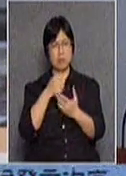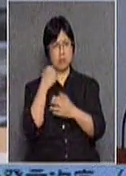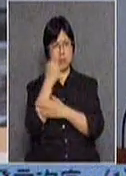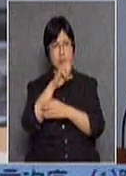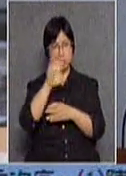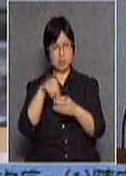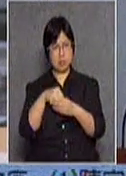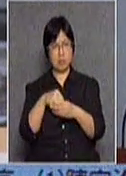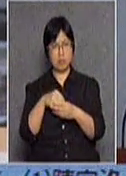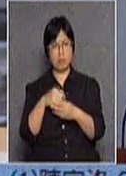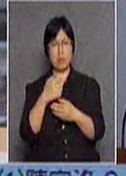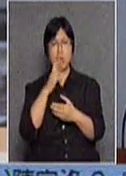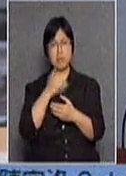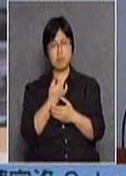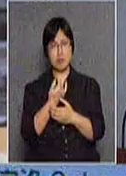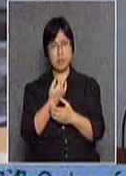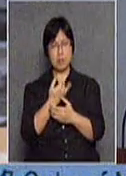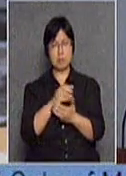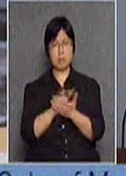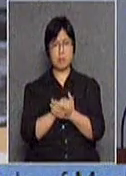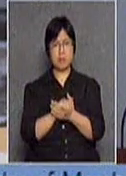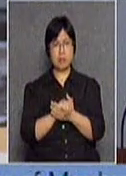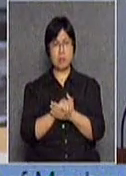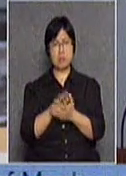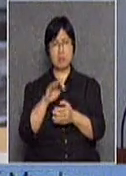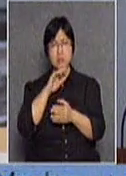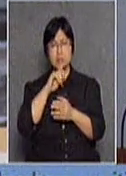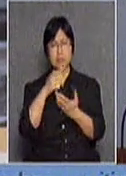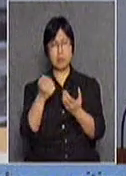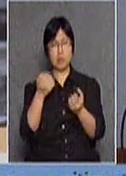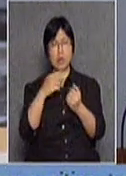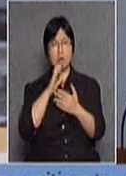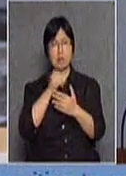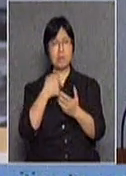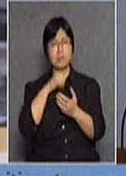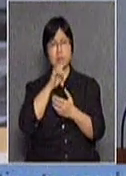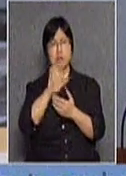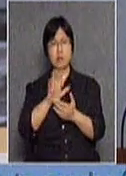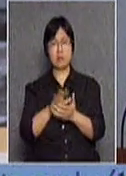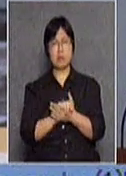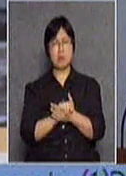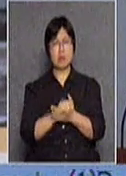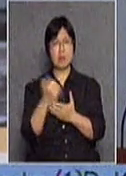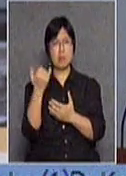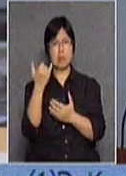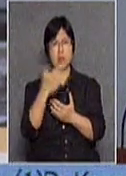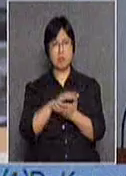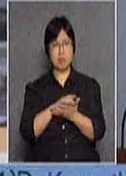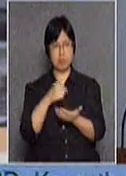咪有道理啊？係咪？如果你哋個個而家話有道理，我就唔講啦，係咪？嗱，我就